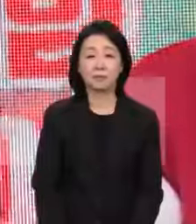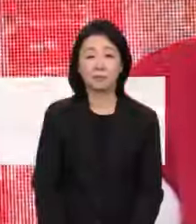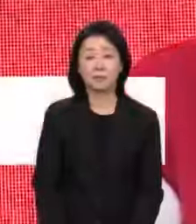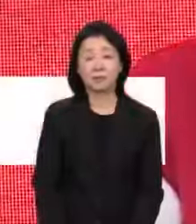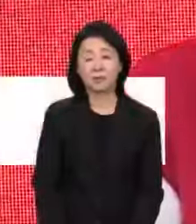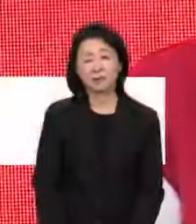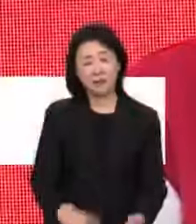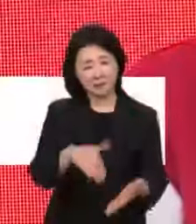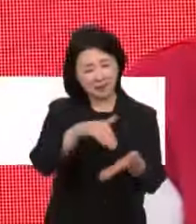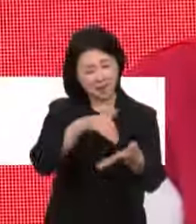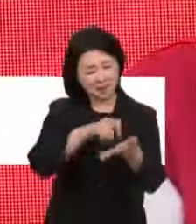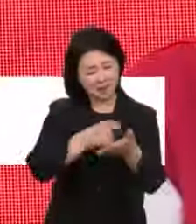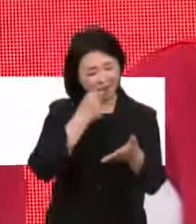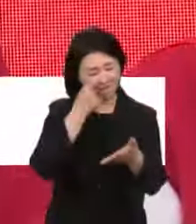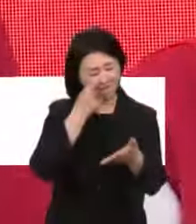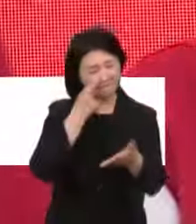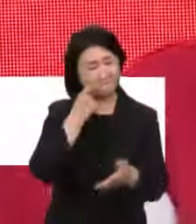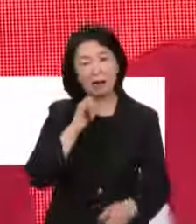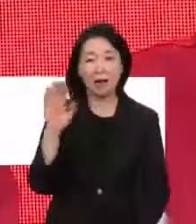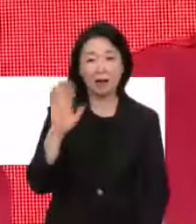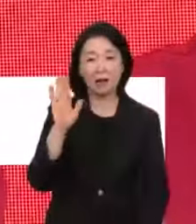반성의 눈물이 아닙니다.